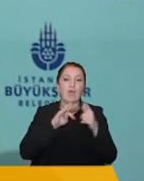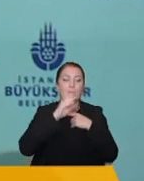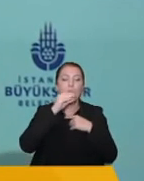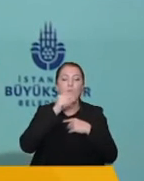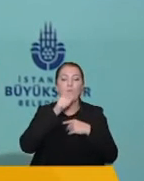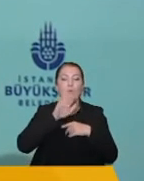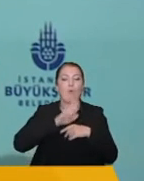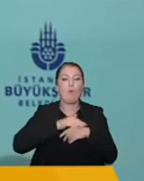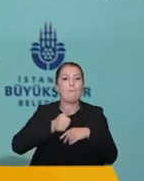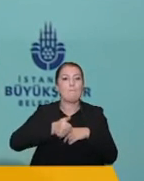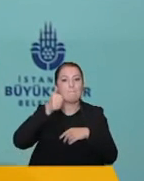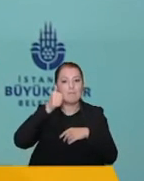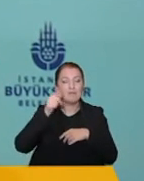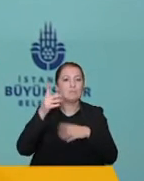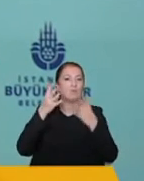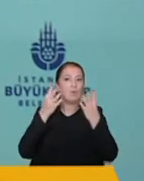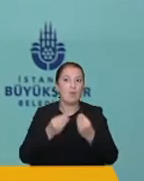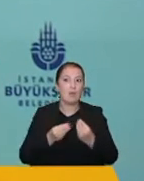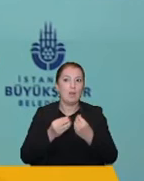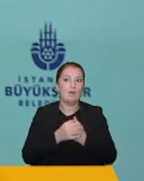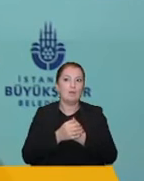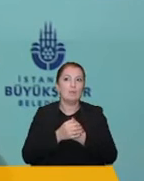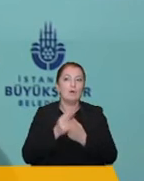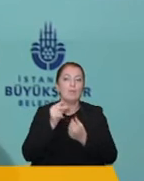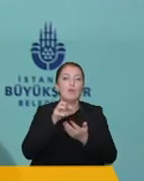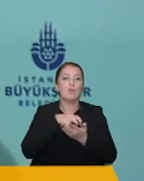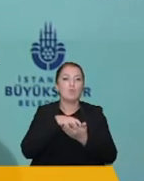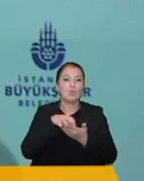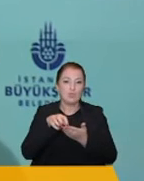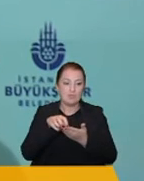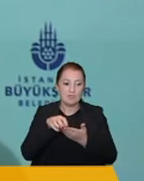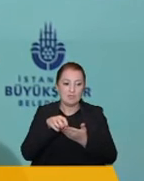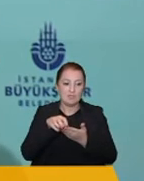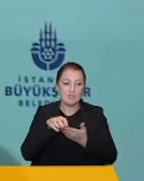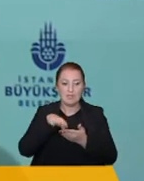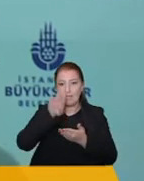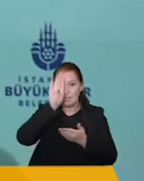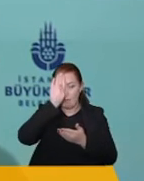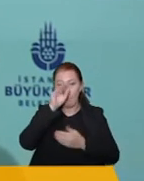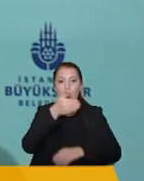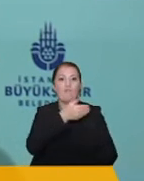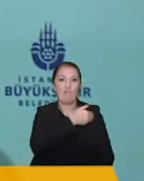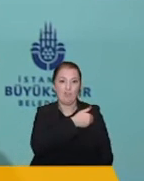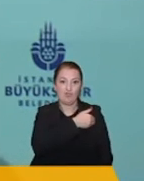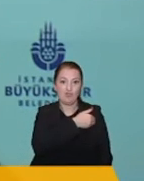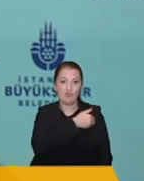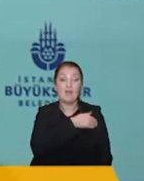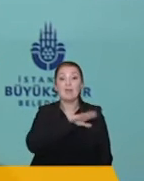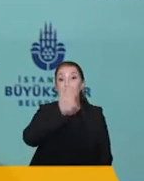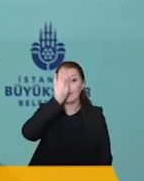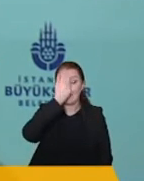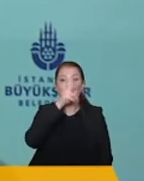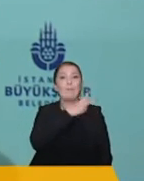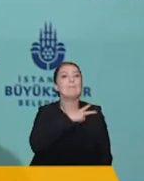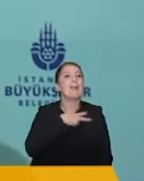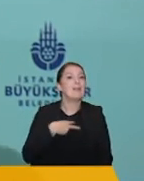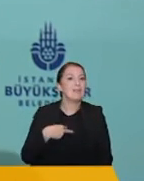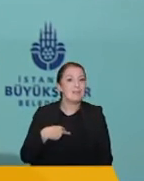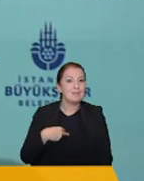Ekrem İmamoğlu başkanımızın olmak üzere. Bütçemizin İstanbul halkına, İstanbul